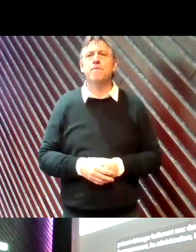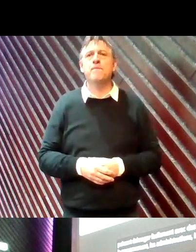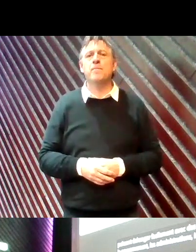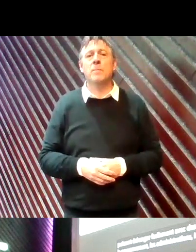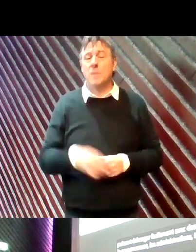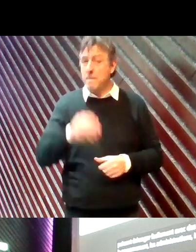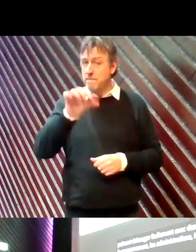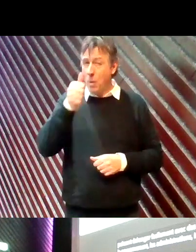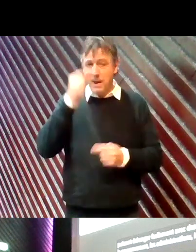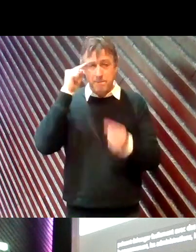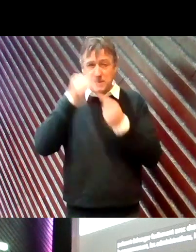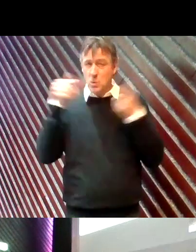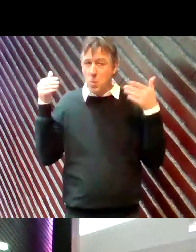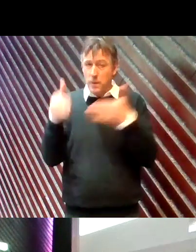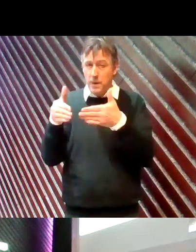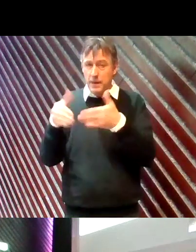La première mission que nous avons,